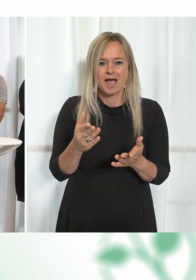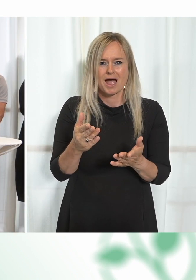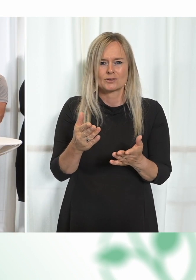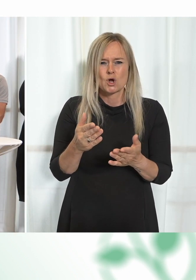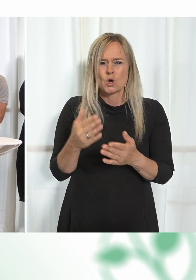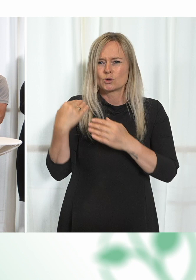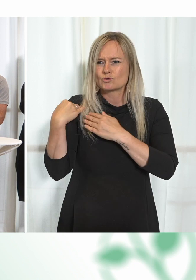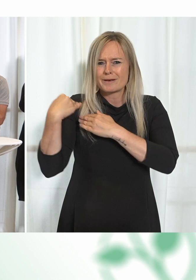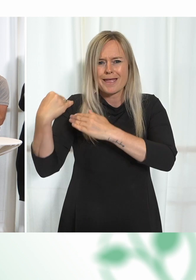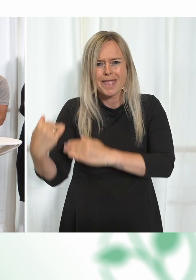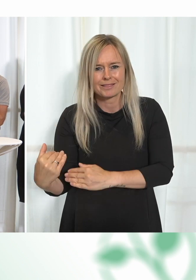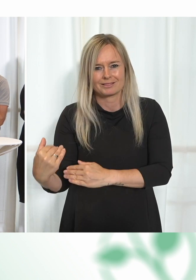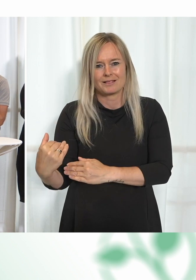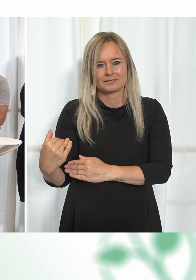sehr,